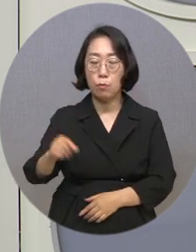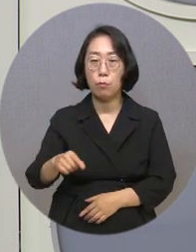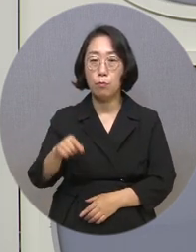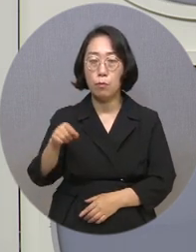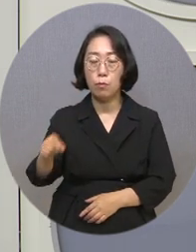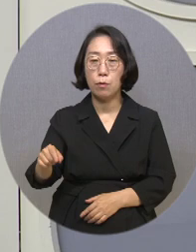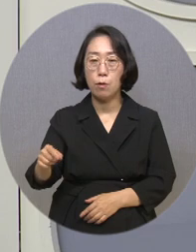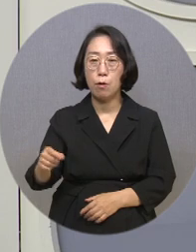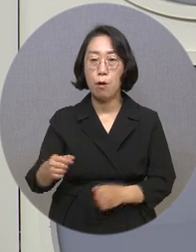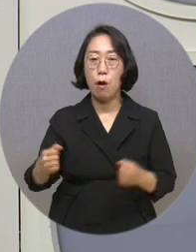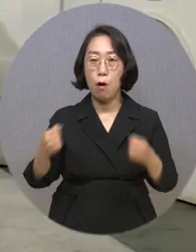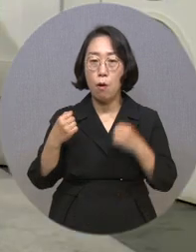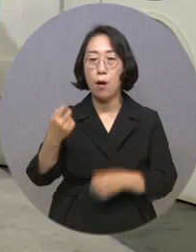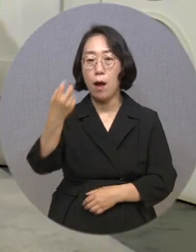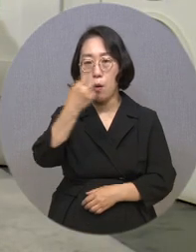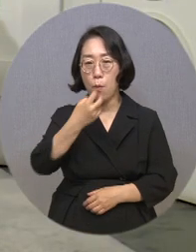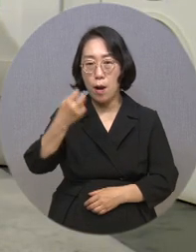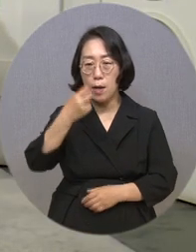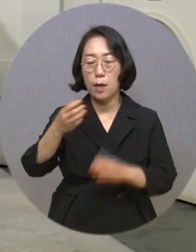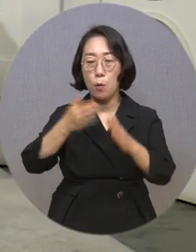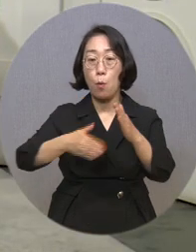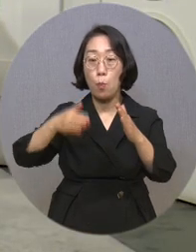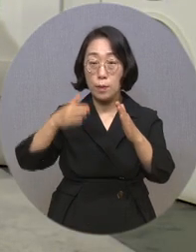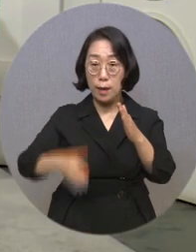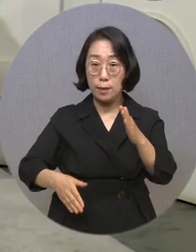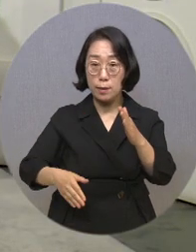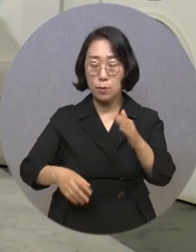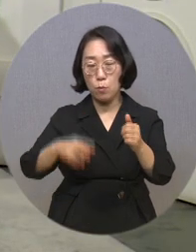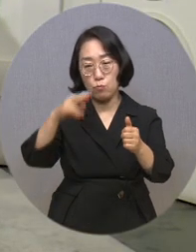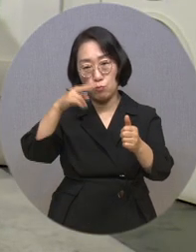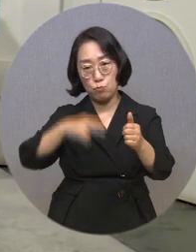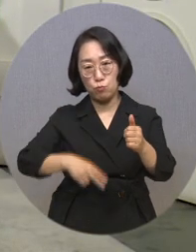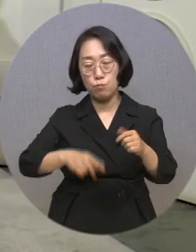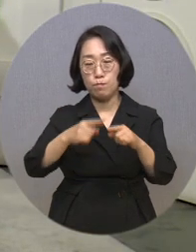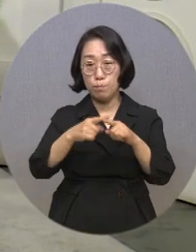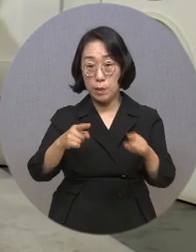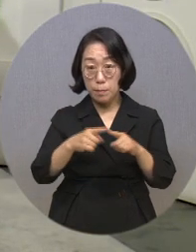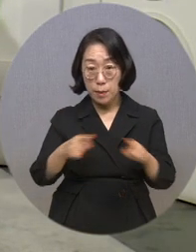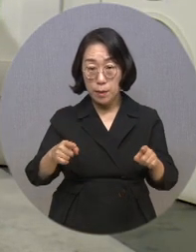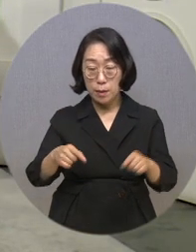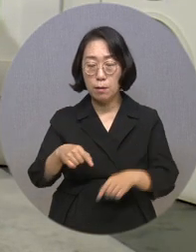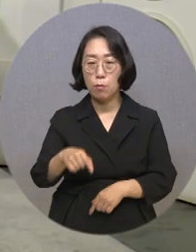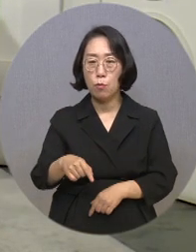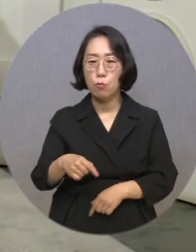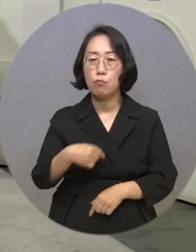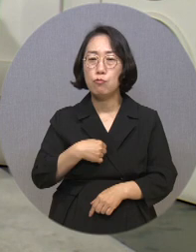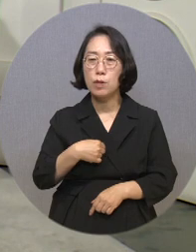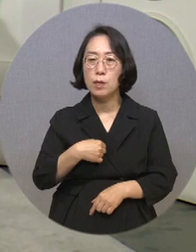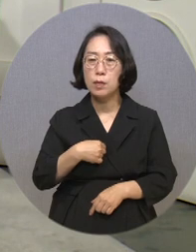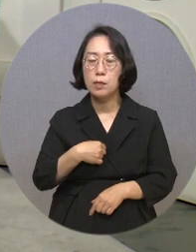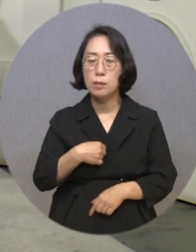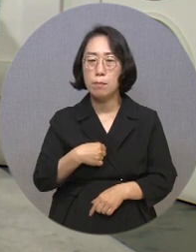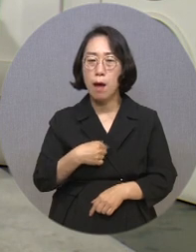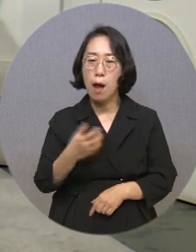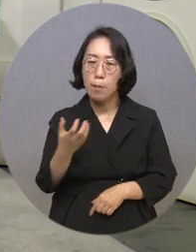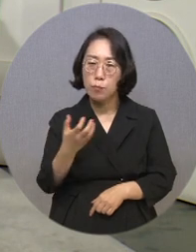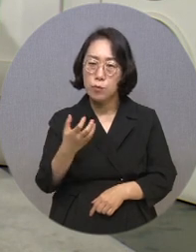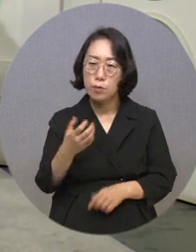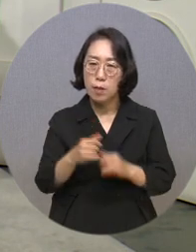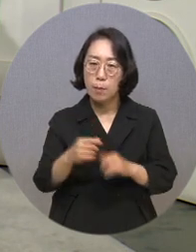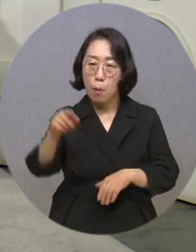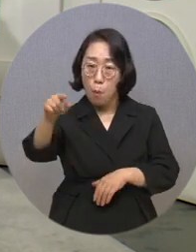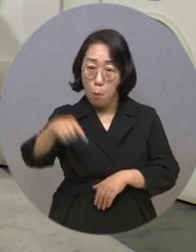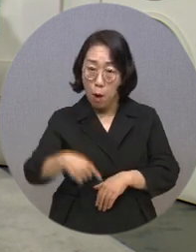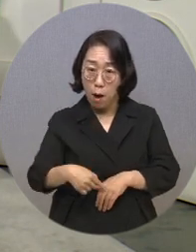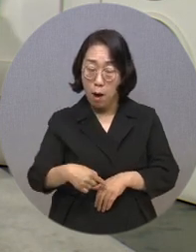받습니까? 건강관리공단에서 줘요. 아. 건강관리공단에서 우리 집에 노인성 질환을 앓고 계신 분이 있으니까 와서 등급 좀